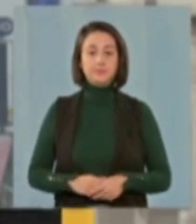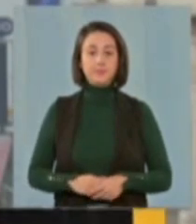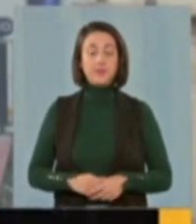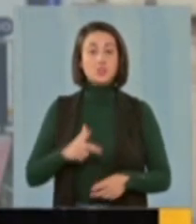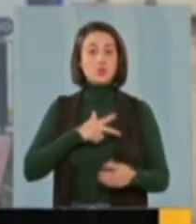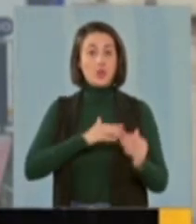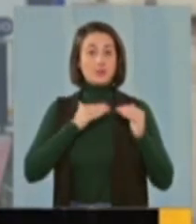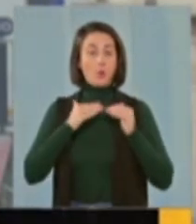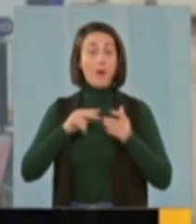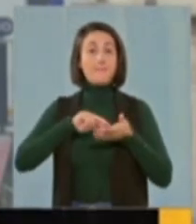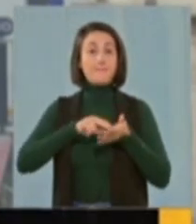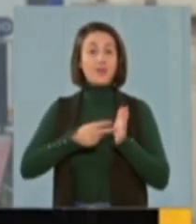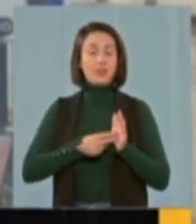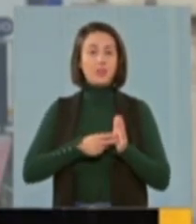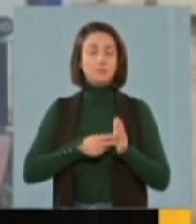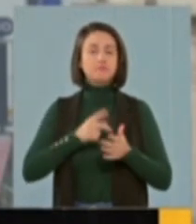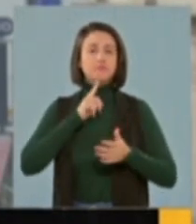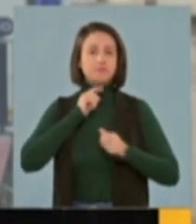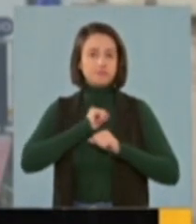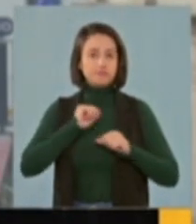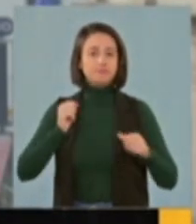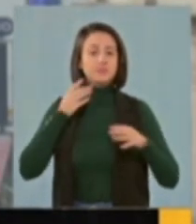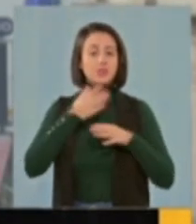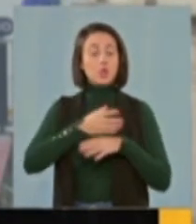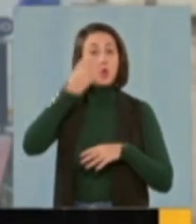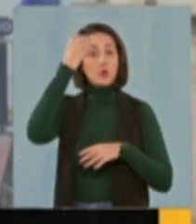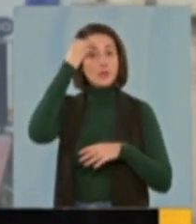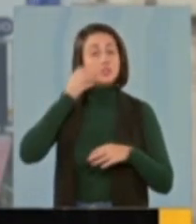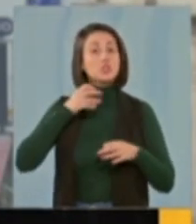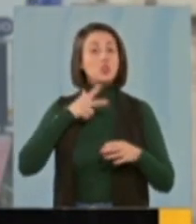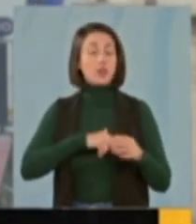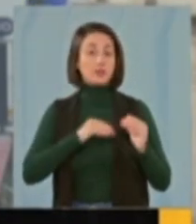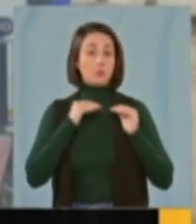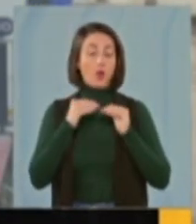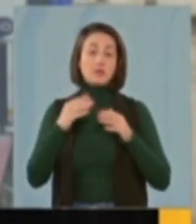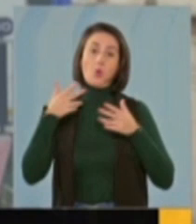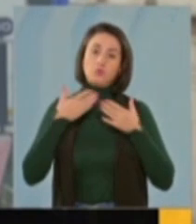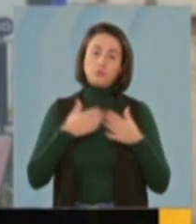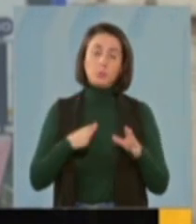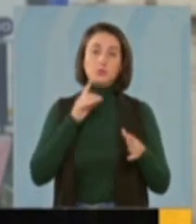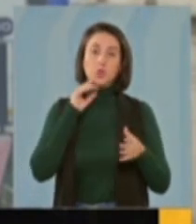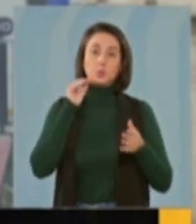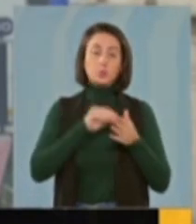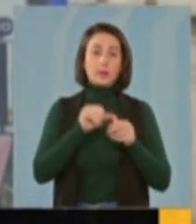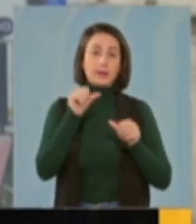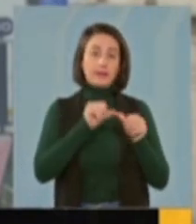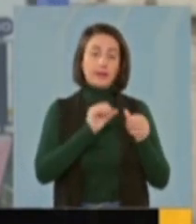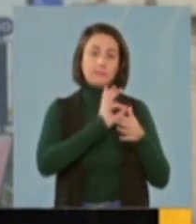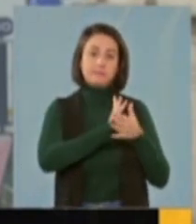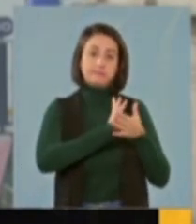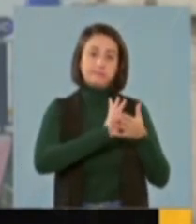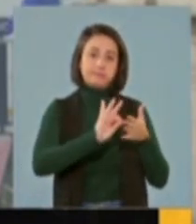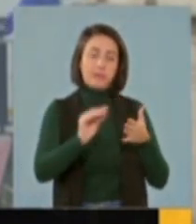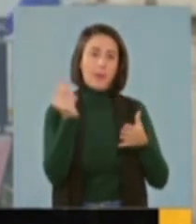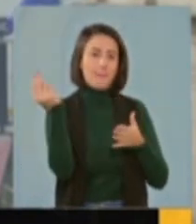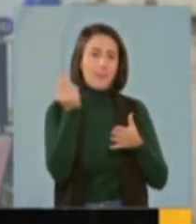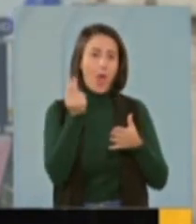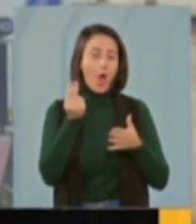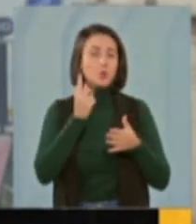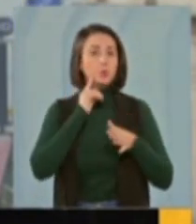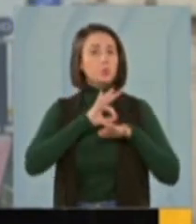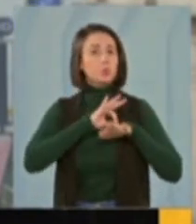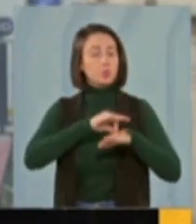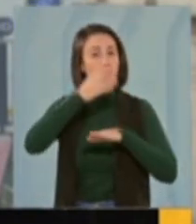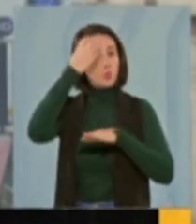PSD se pregătește temeinică să intre la guvernare social democrații sau apucat să își pună pe hârtie planurile mărețe de